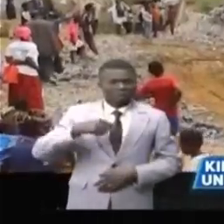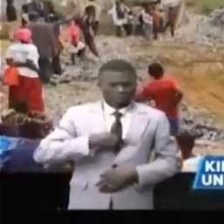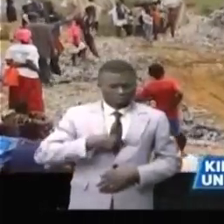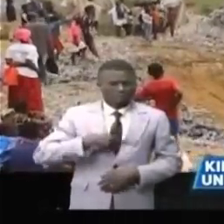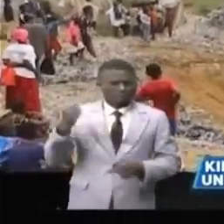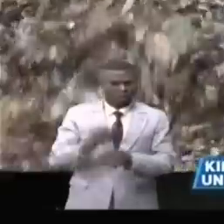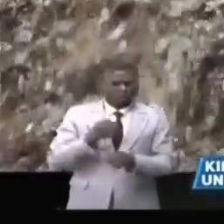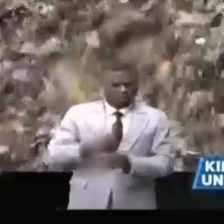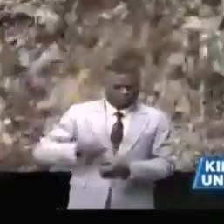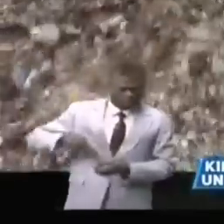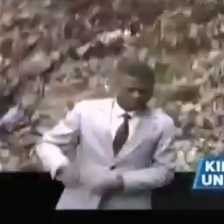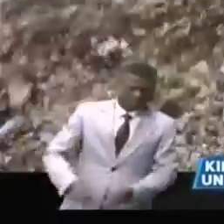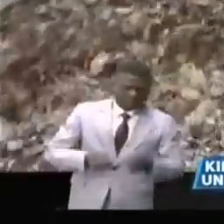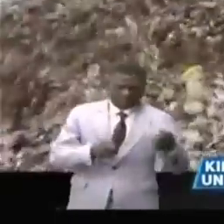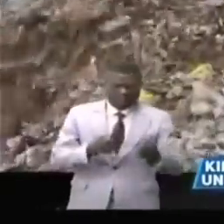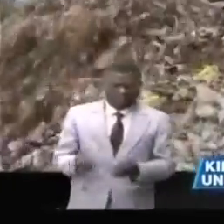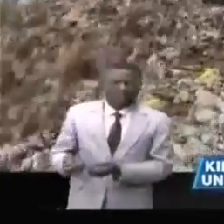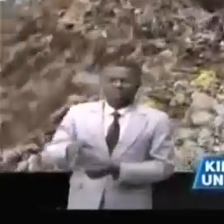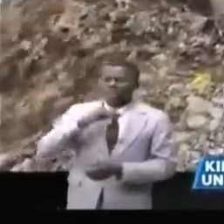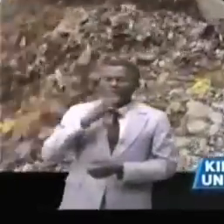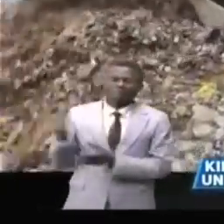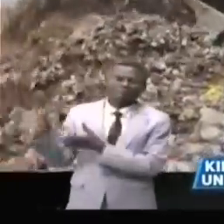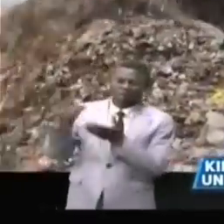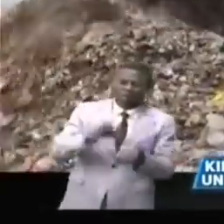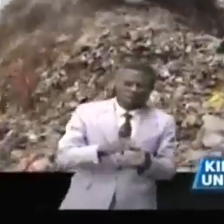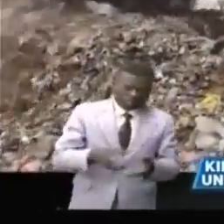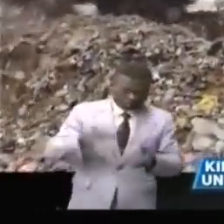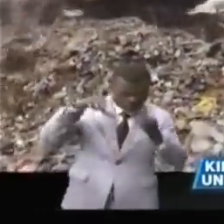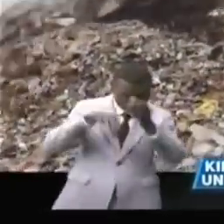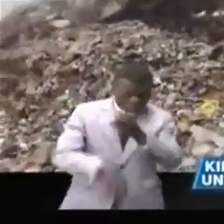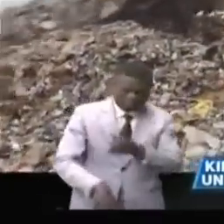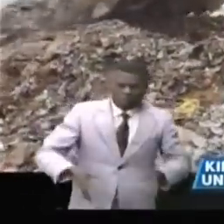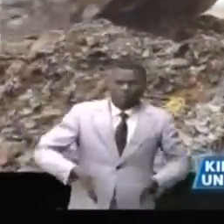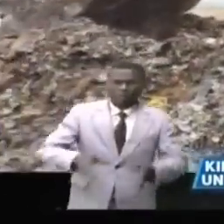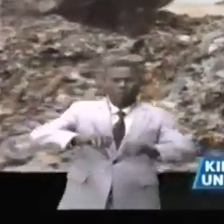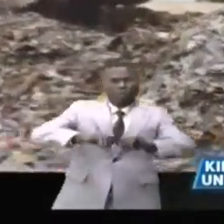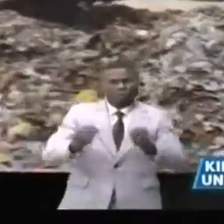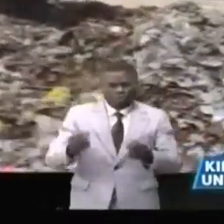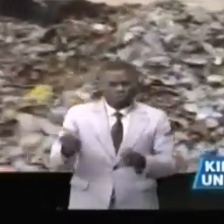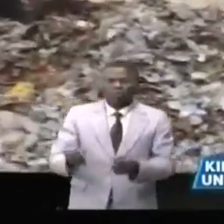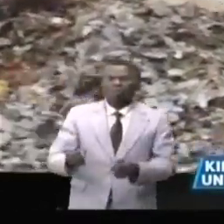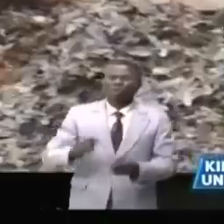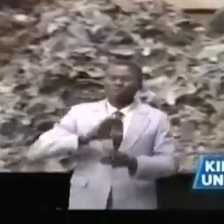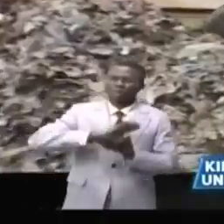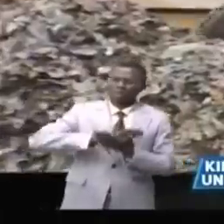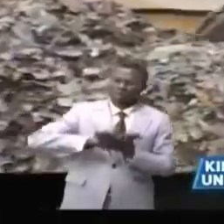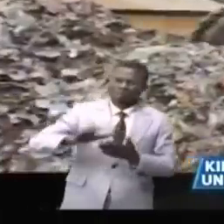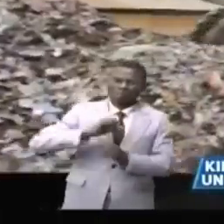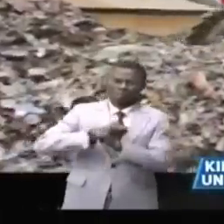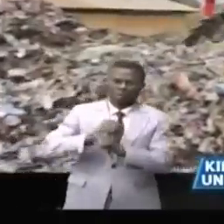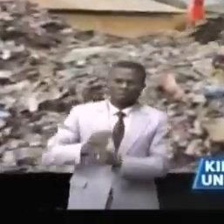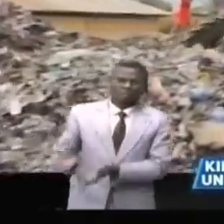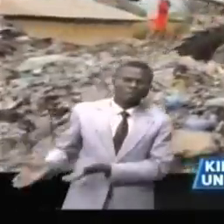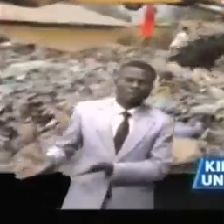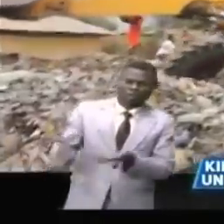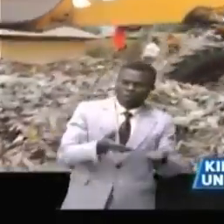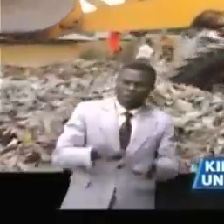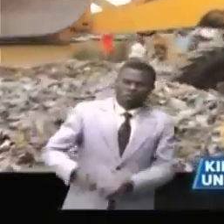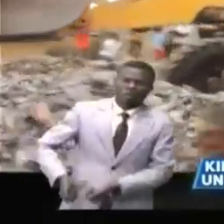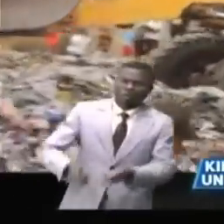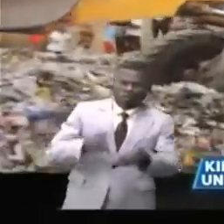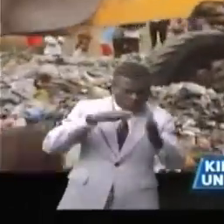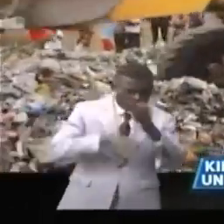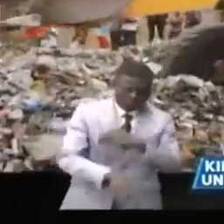des érosions en y jetant des immondices et autres déchets plastiques. Quand on vient jeter les immondices, ça n'entre pas dans les